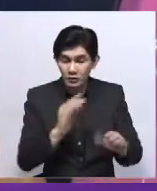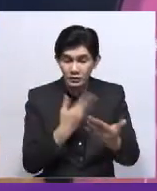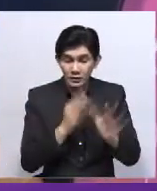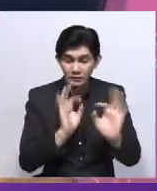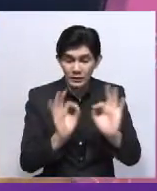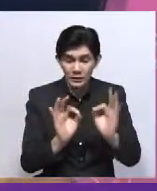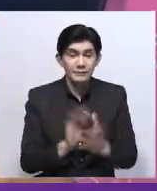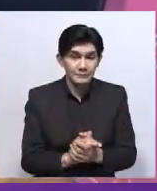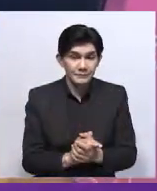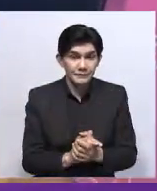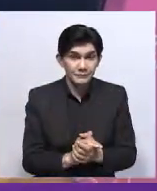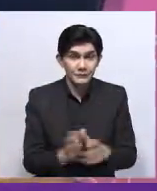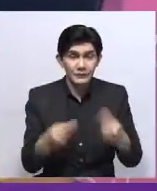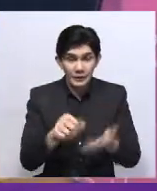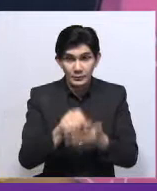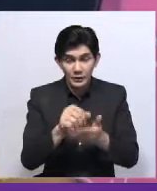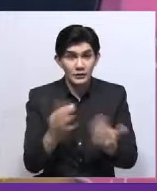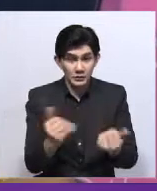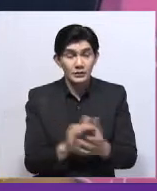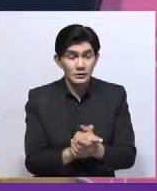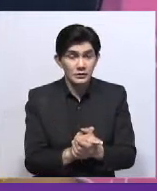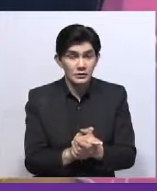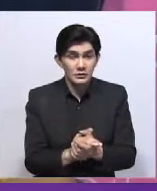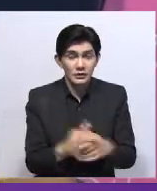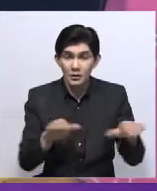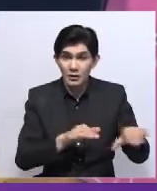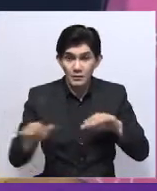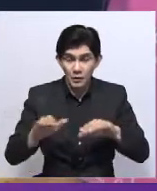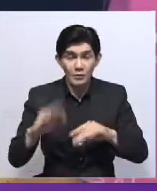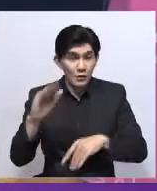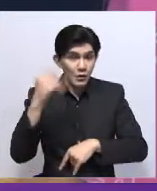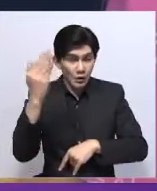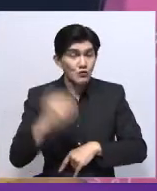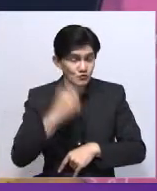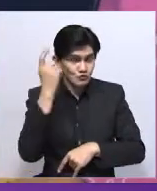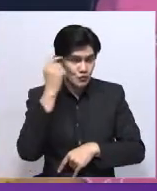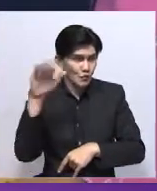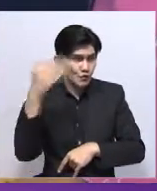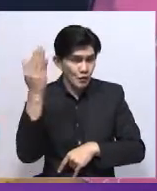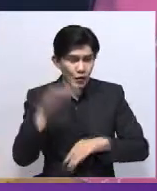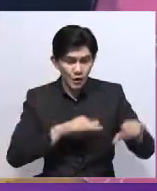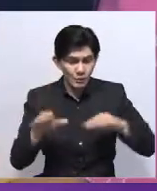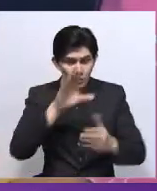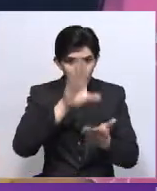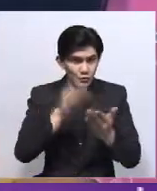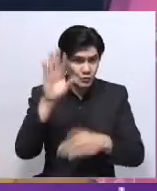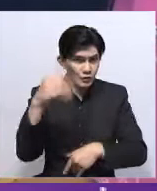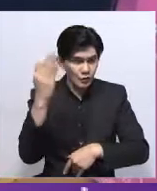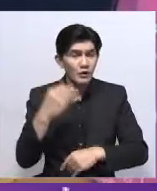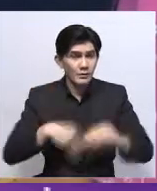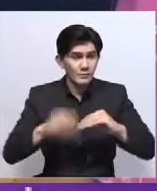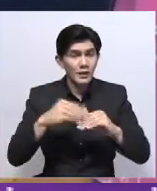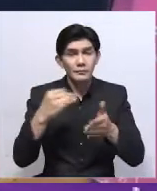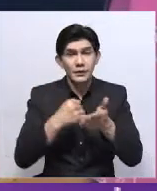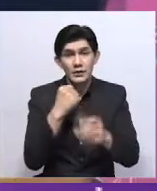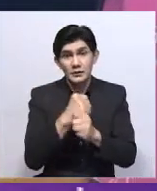ายนะครับแล้วการให้บริการตรงนี้นี่นะครับการเตรียมความพร้อมก่อนเรารู้เรื่องก่อนเราเตรียมข้อมูลก่อนก็จะเพิ่มความ